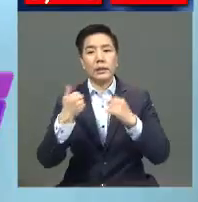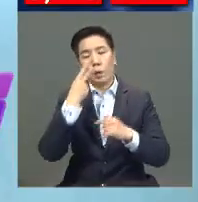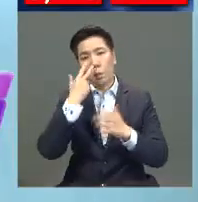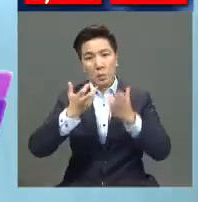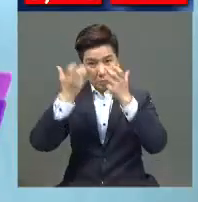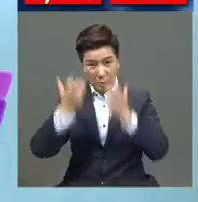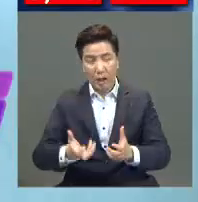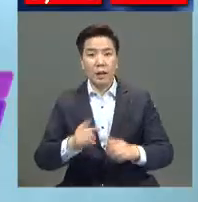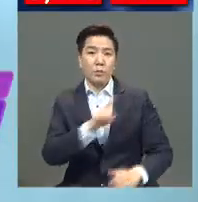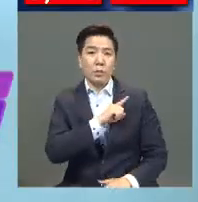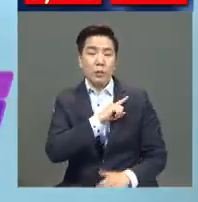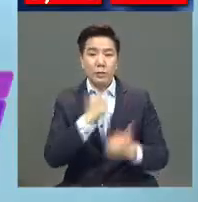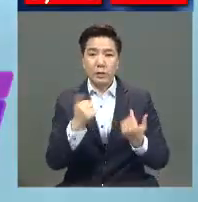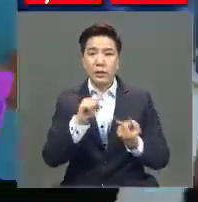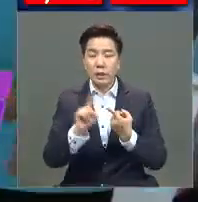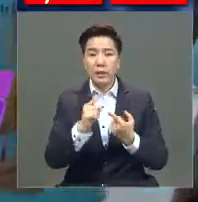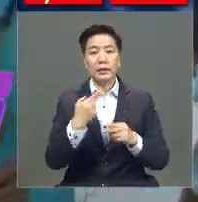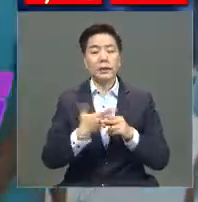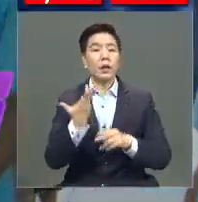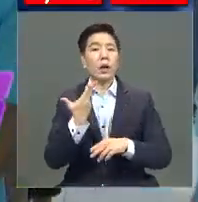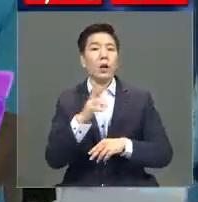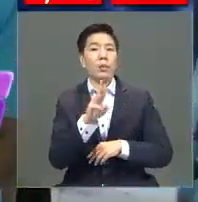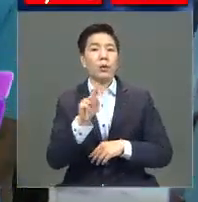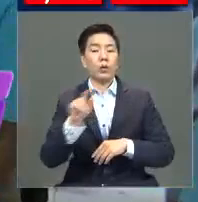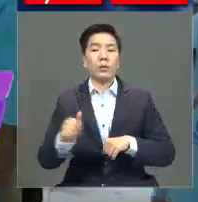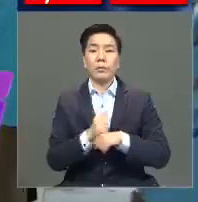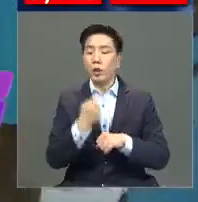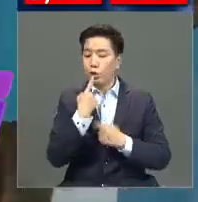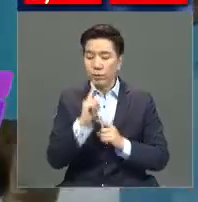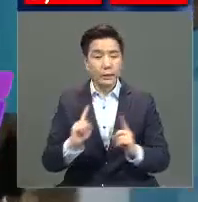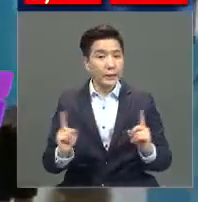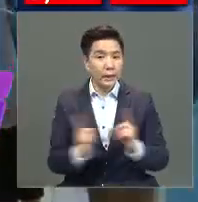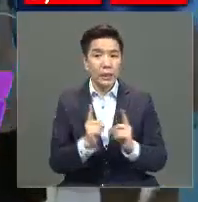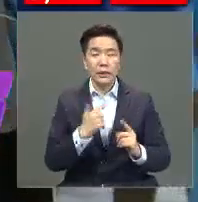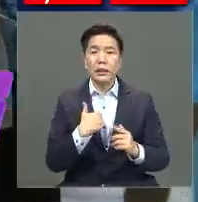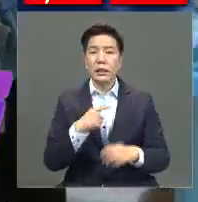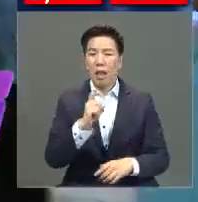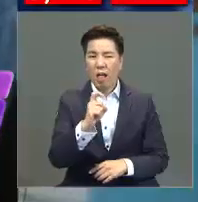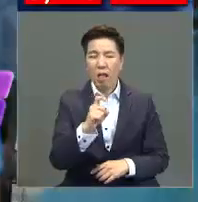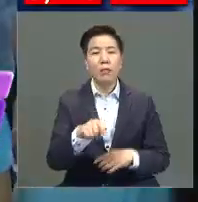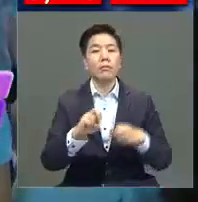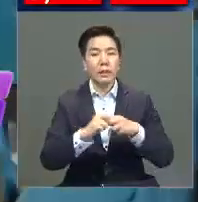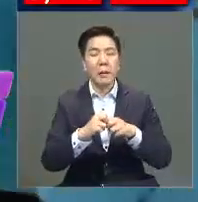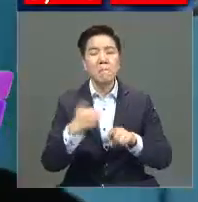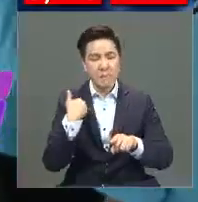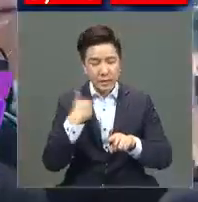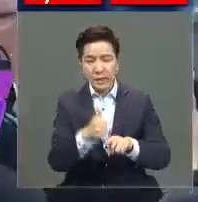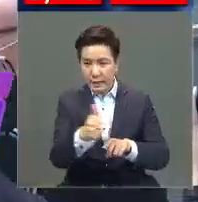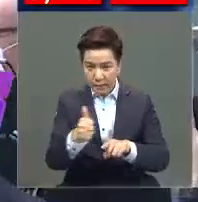การบ้านหนักแน่นอนปรากฏว่าท่านสุพัฒนพงศ์ก็ตอบสั้นๆนะคะว่าในความแย่ก็ยังมีความ